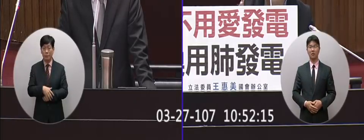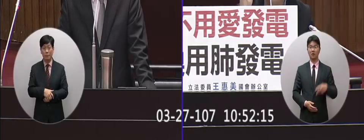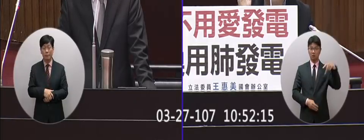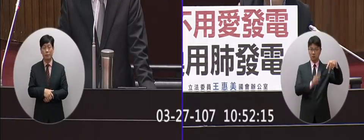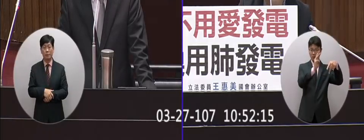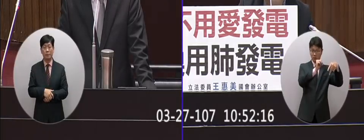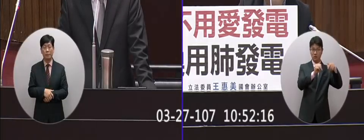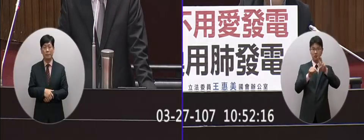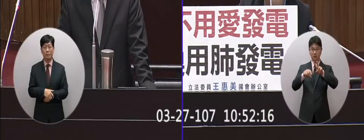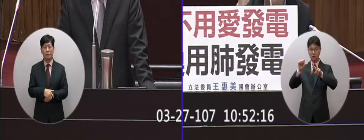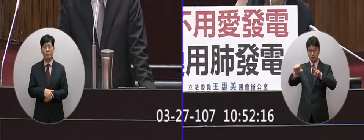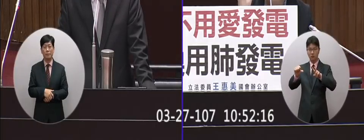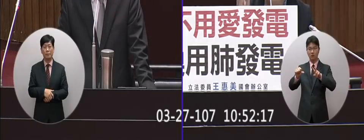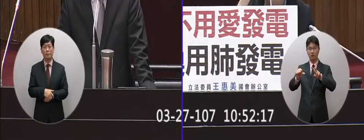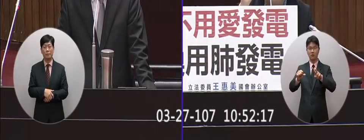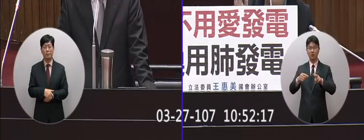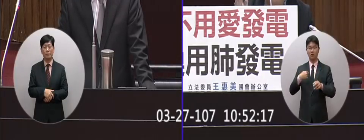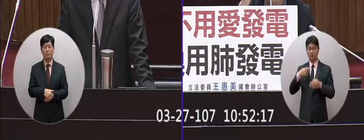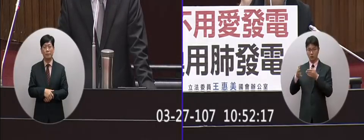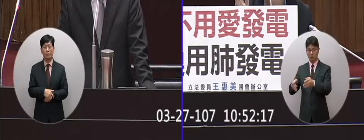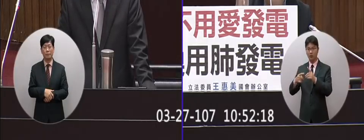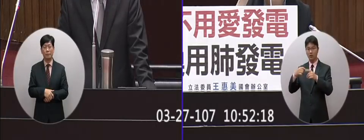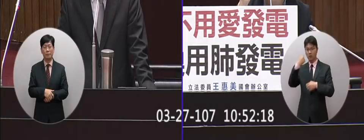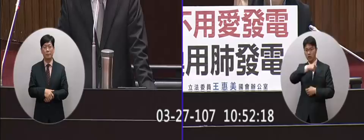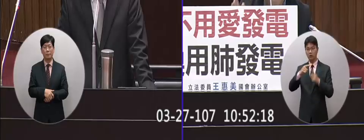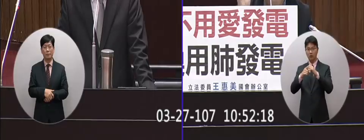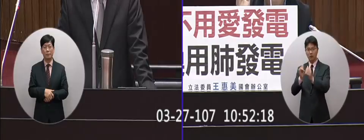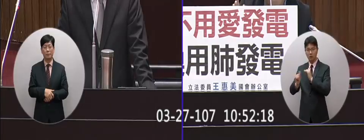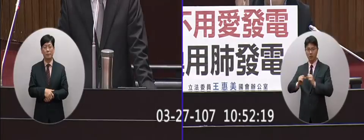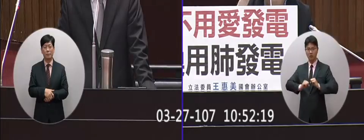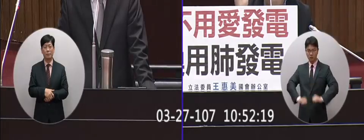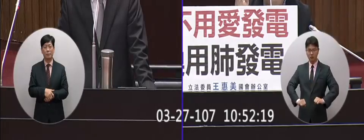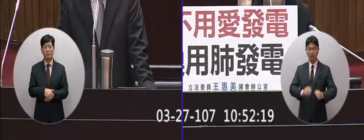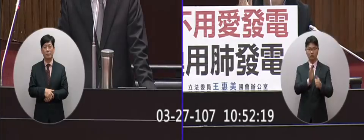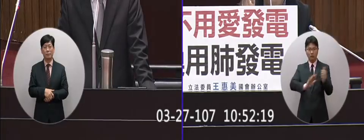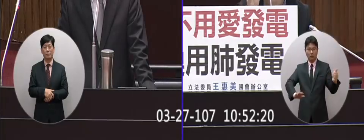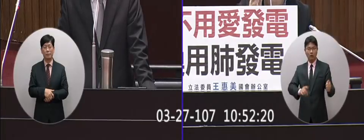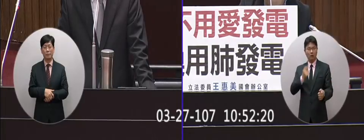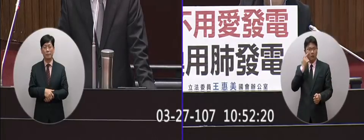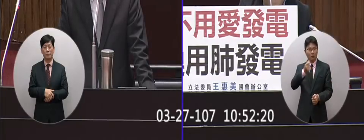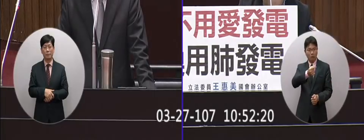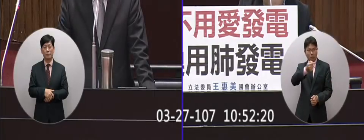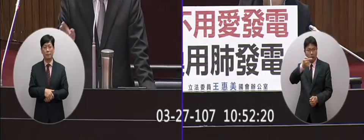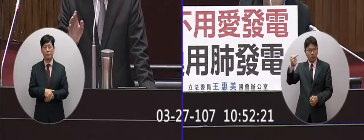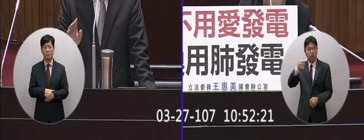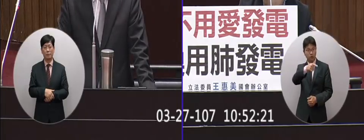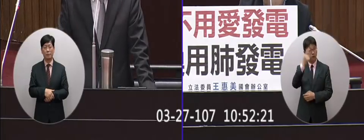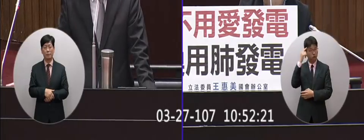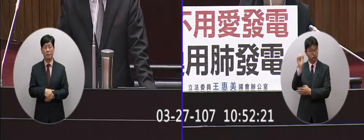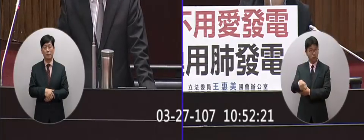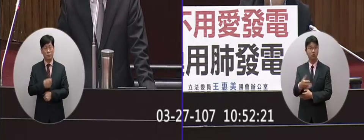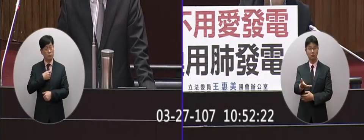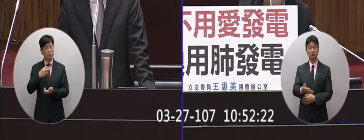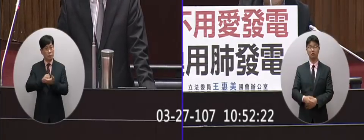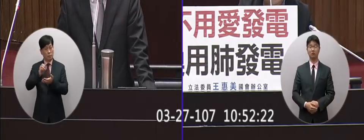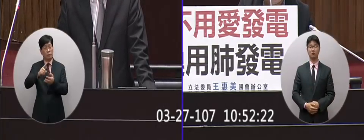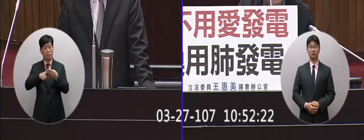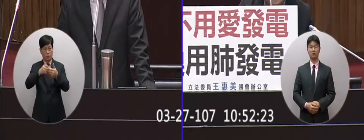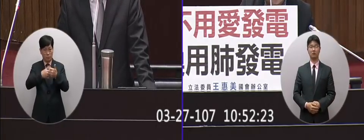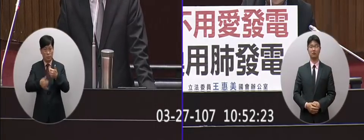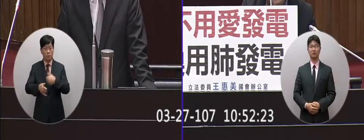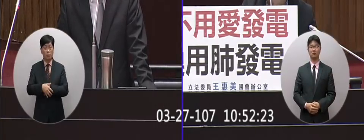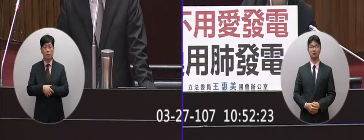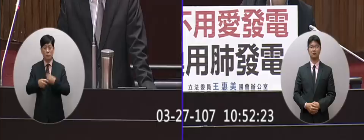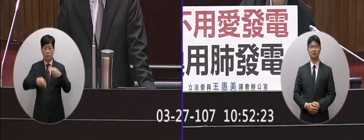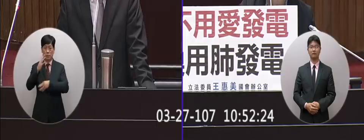嘿。 PM2.5对台湾民众的健康影响越来越严重，这句话你认同吗？ 那我要跟王委员报告，就